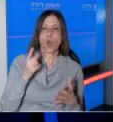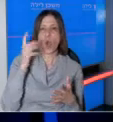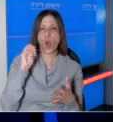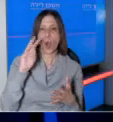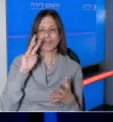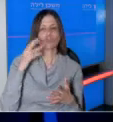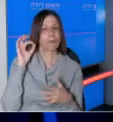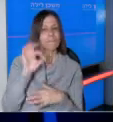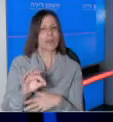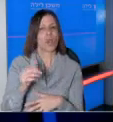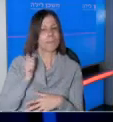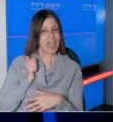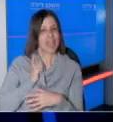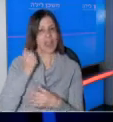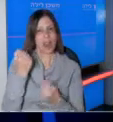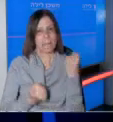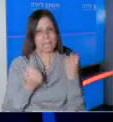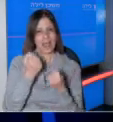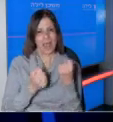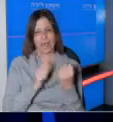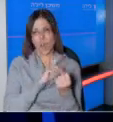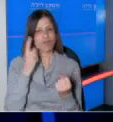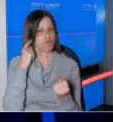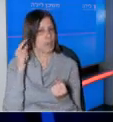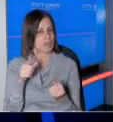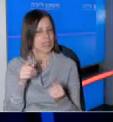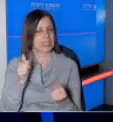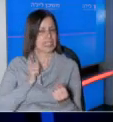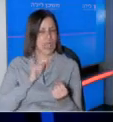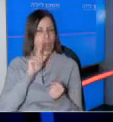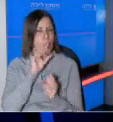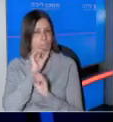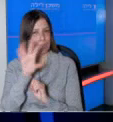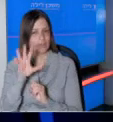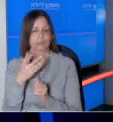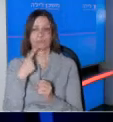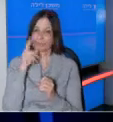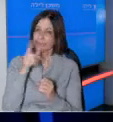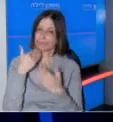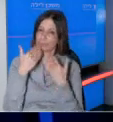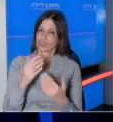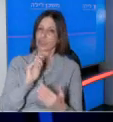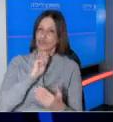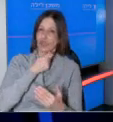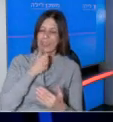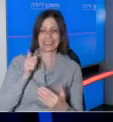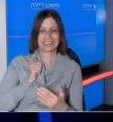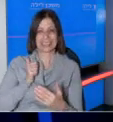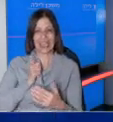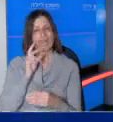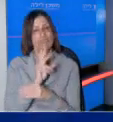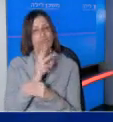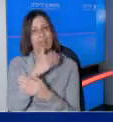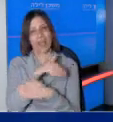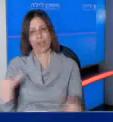בחייל ברכב, וזה עובר ככה מתחת לרדאר. את זה צהל לא משחרר. קודם כל צריך להגיד תודה לשבק, לצהל ולמגב, לפי